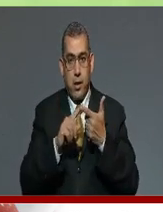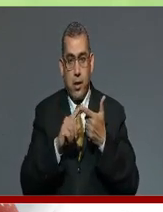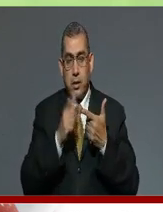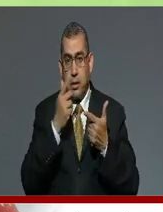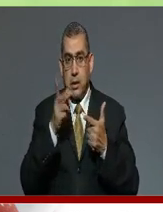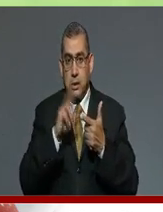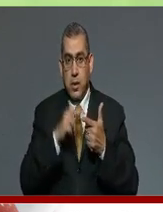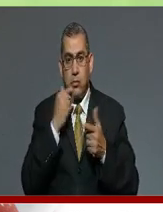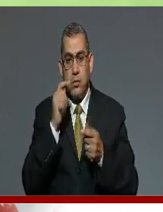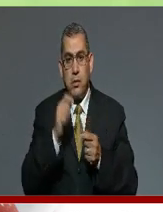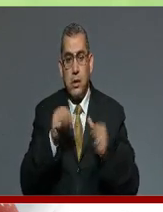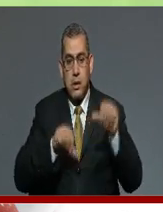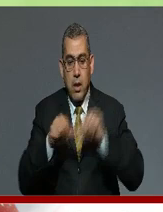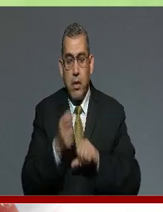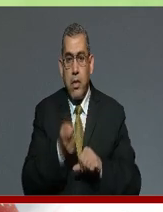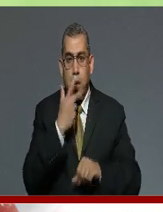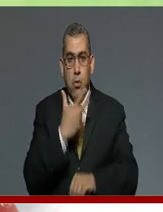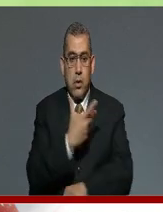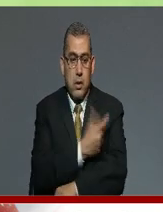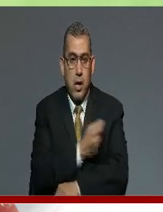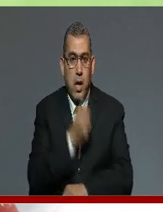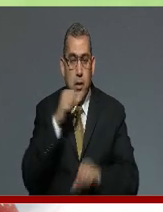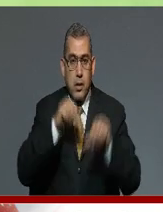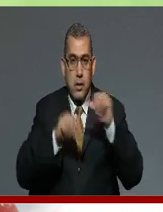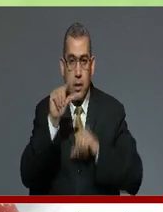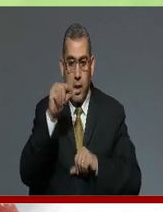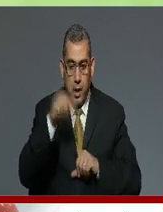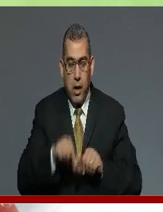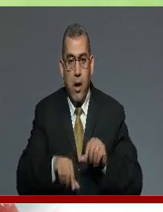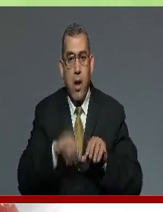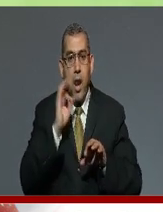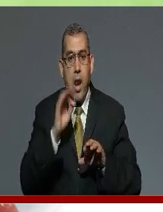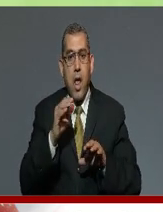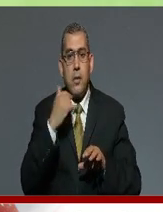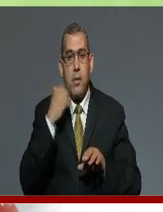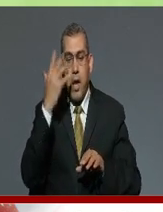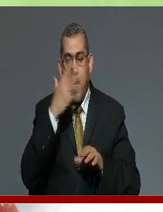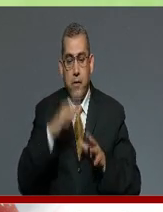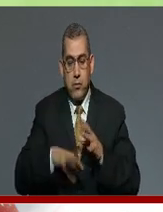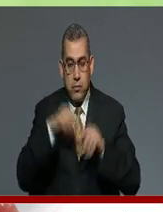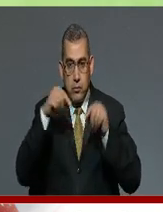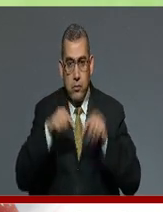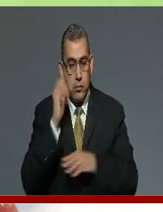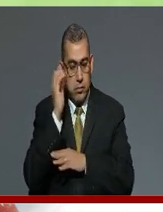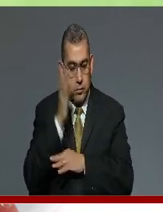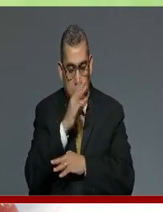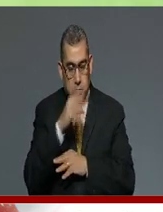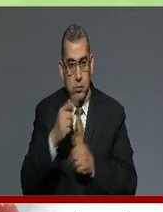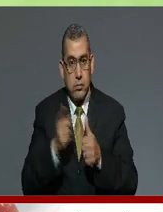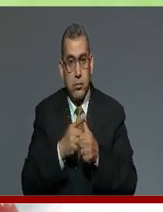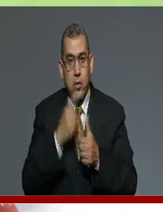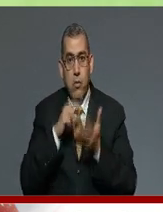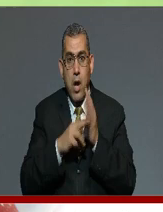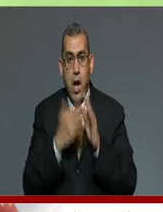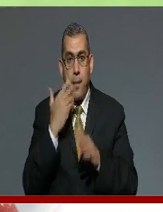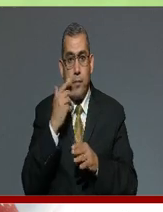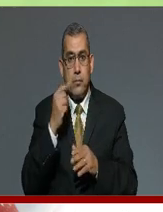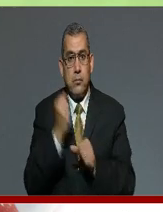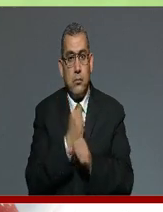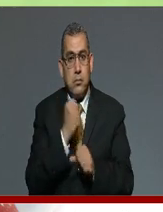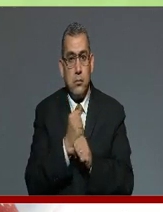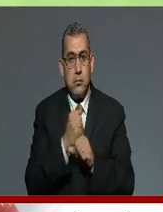الى التصنيع المحلي الخطه الاستراتيجيه التي نقدمها لكم اليوم قائمه على اجراءات